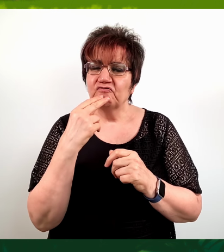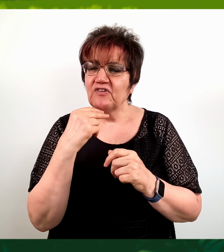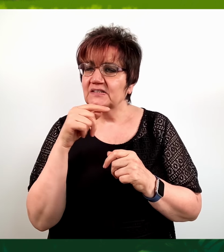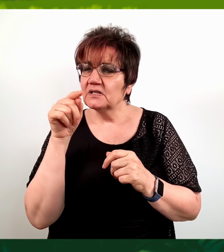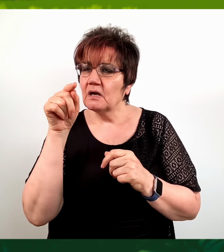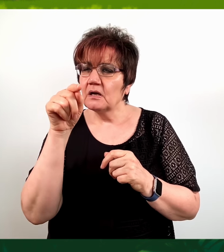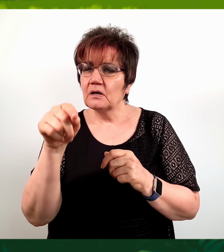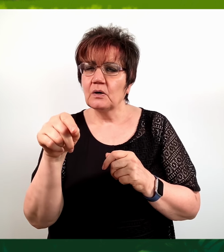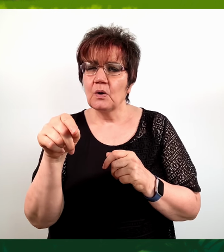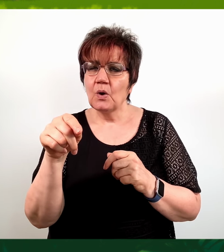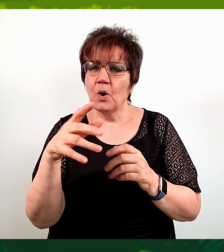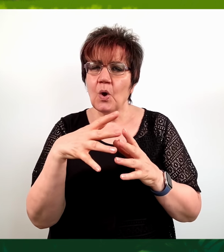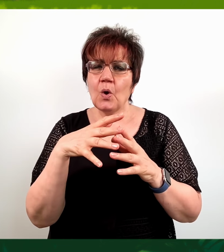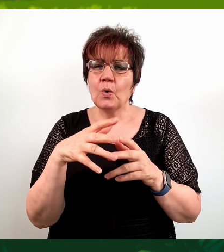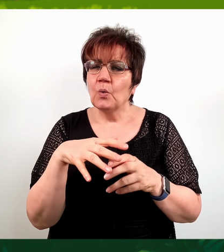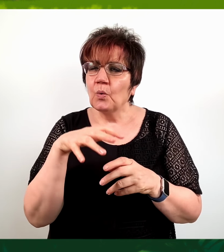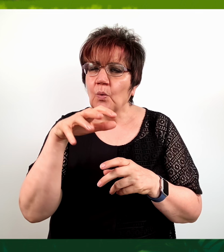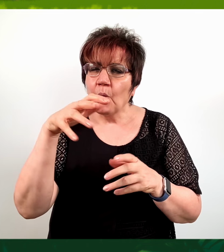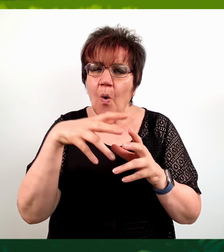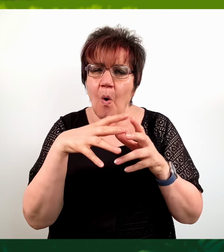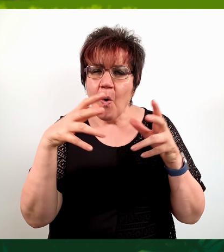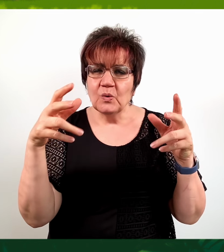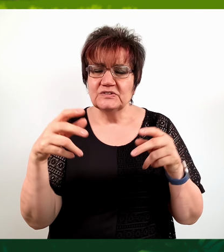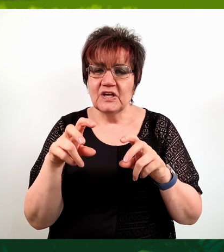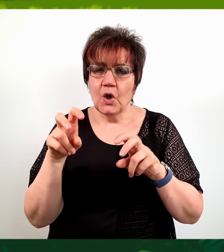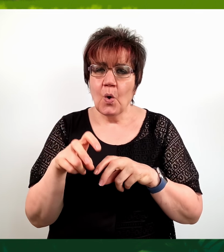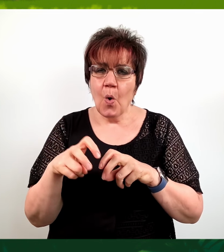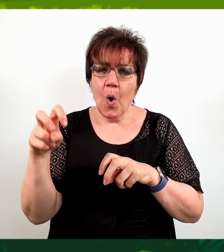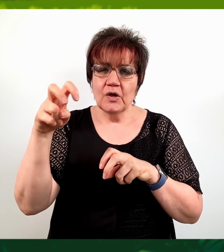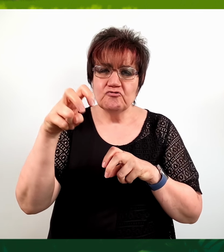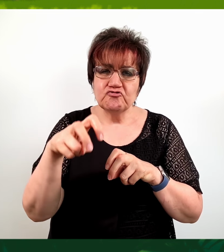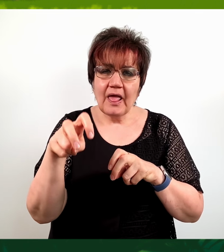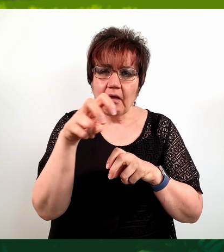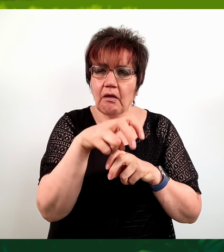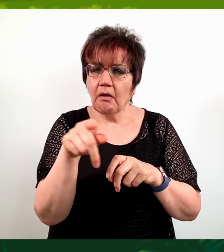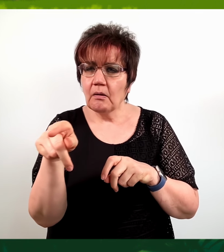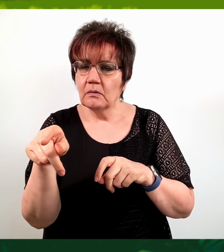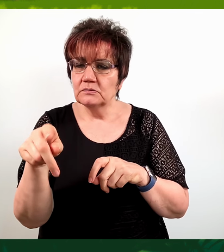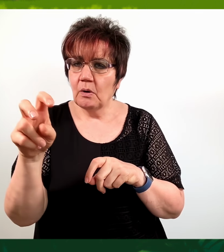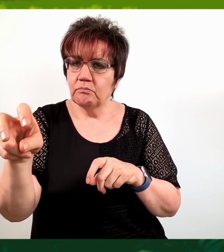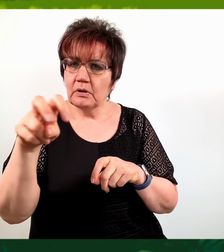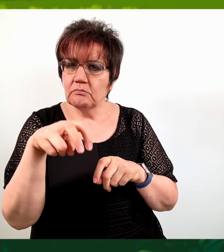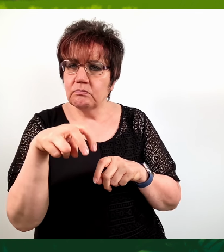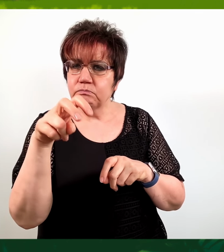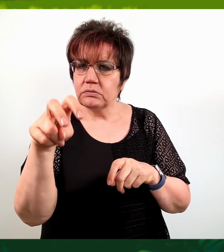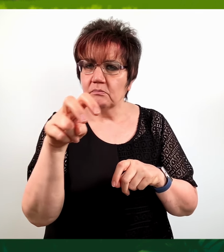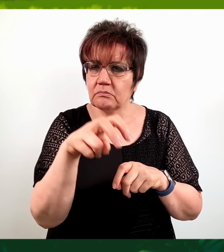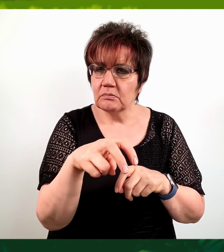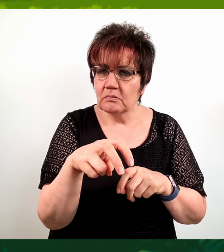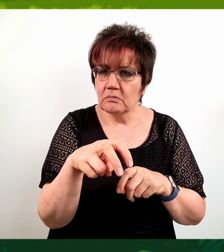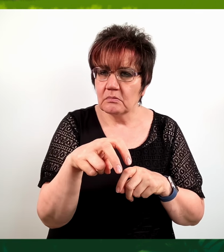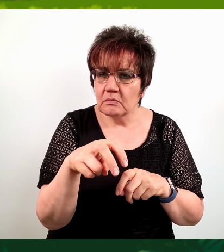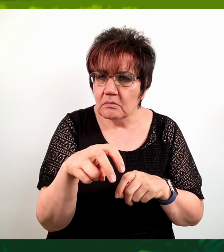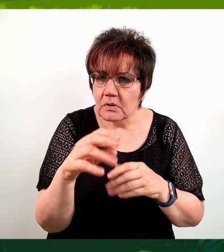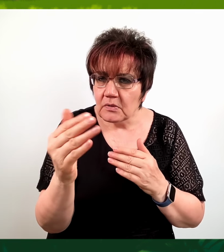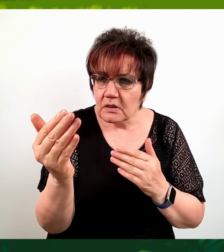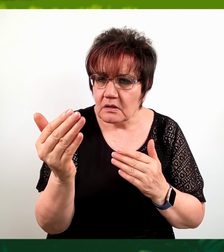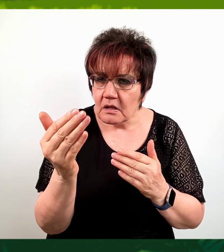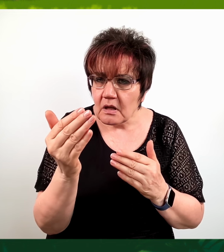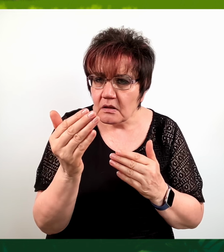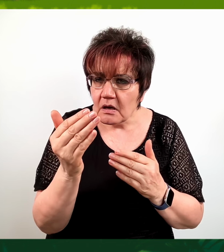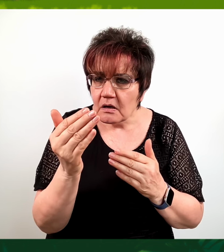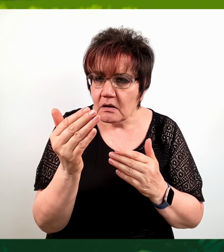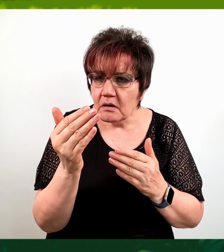auf dem Wasser, die immer hin und her sprang. Doch als sie näher kamen, erkannten sie den Zwerg wieder.